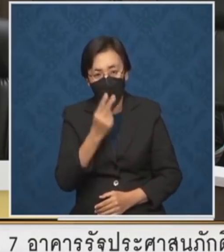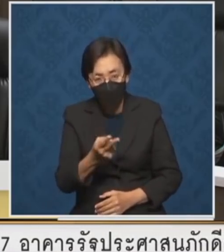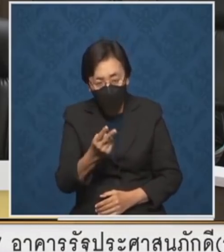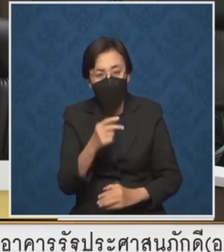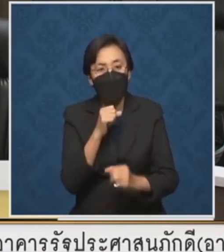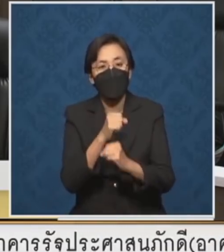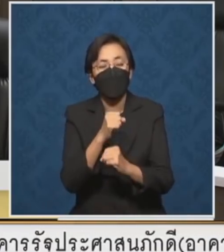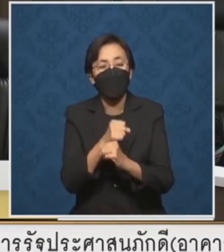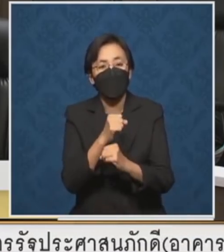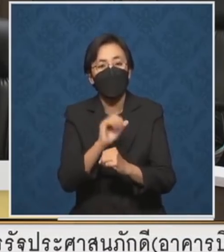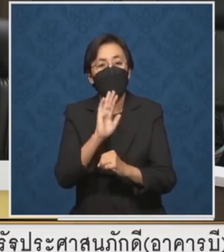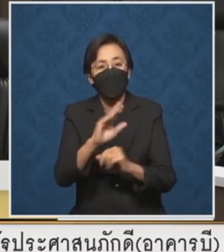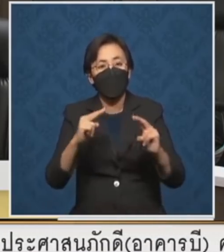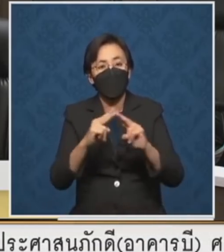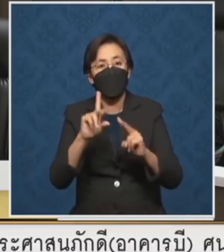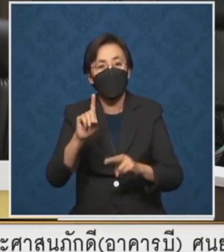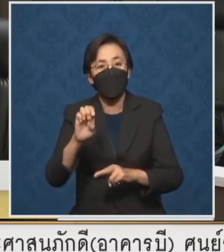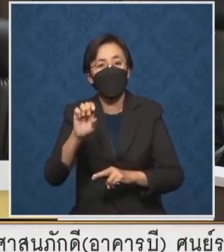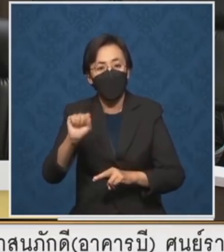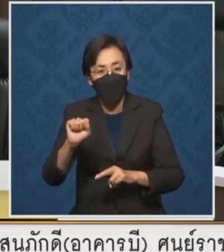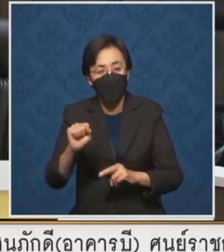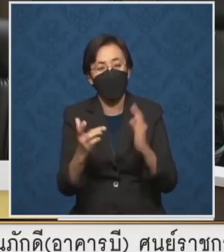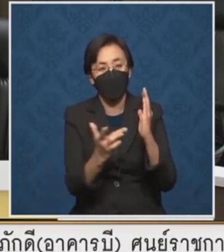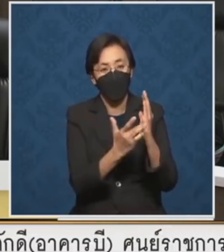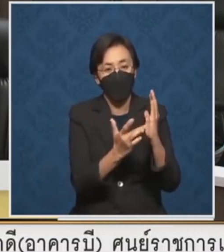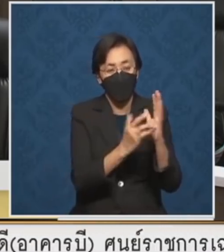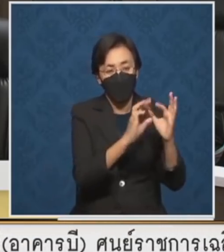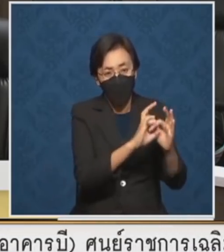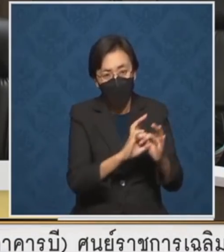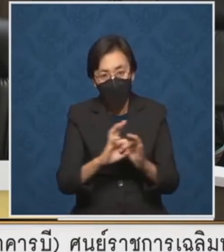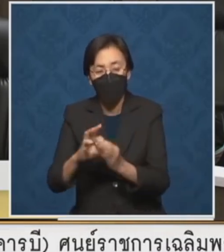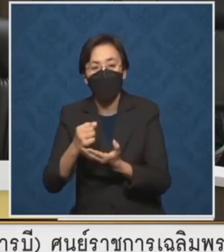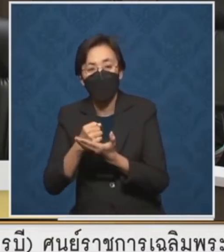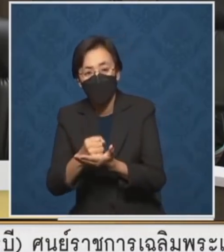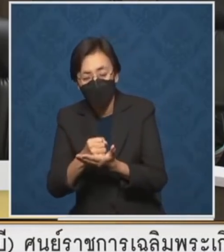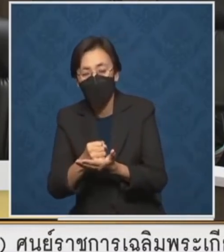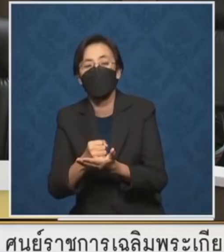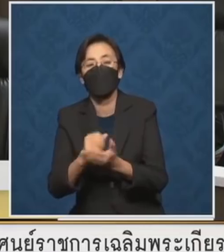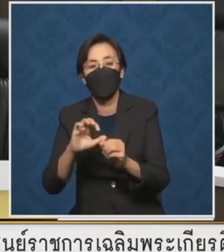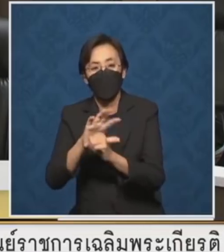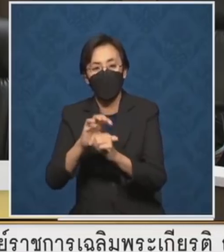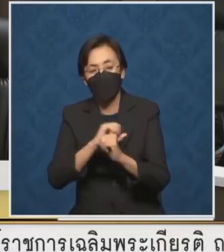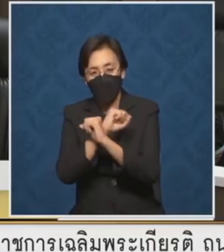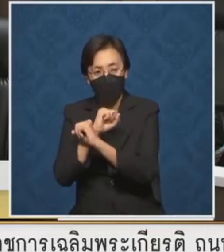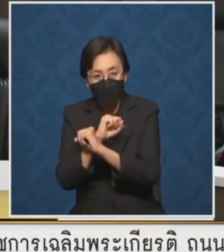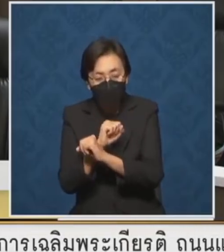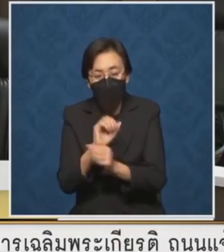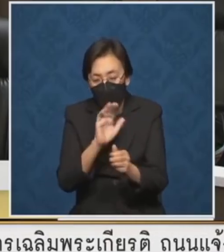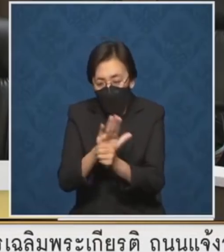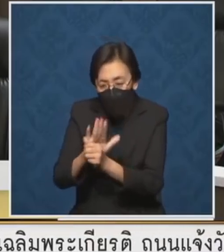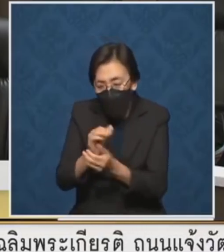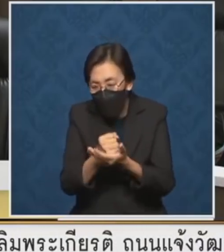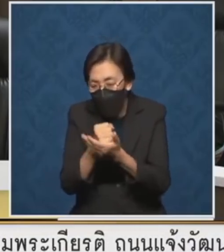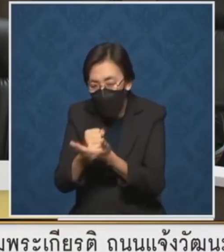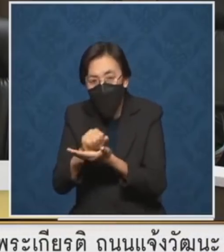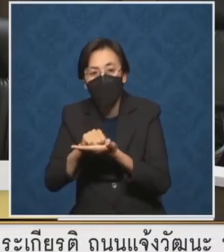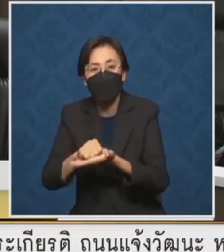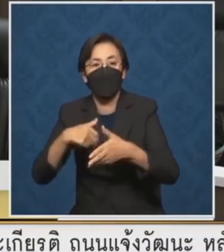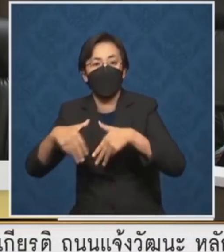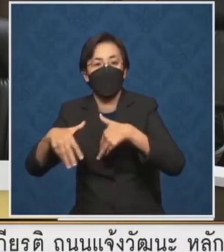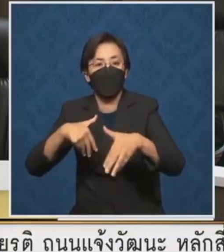ไรของกระทรวงนี้ในการนำเทคโนโลยีมาช่วยในการควบคุมโรคหรืออำนวยความสะดวกให้ประชาชนบ้